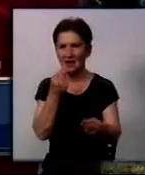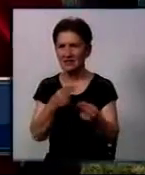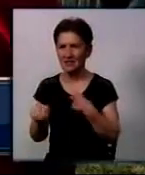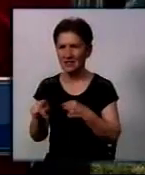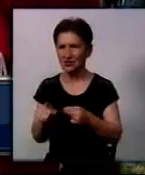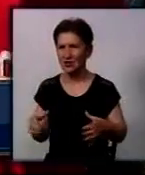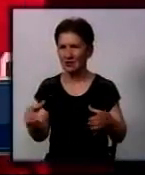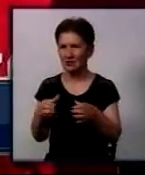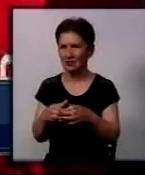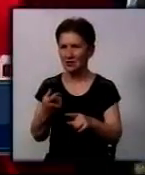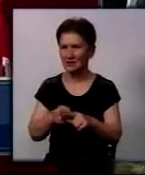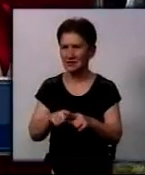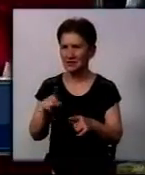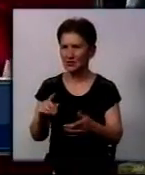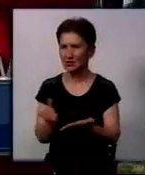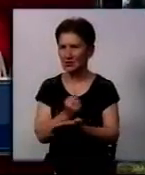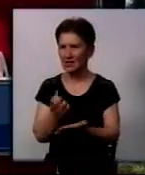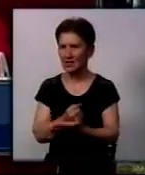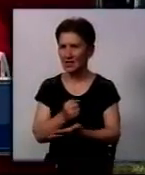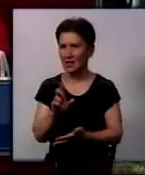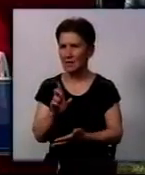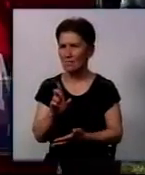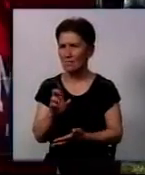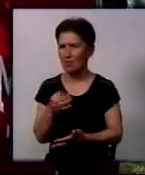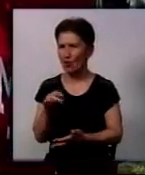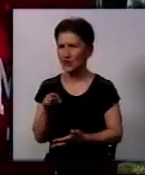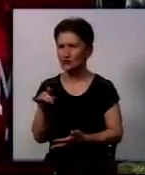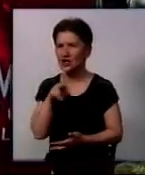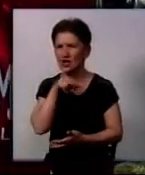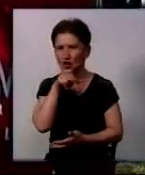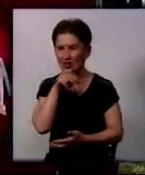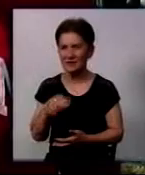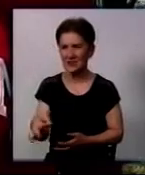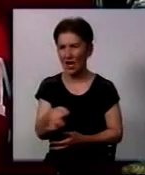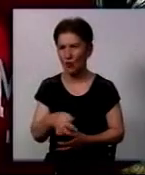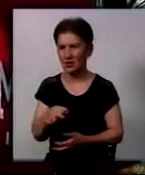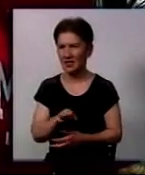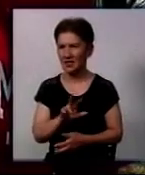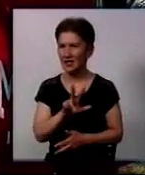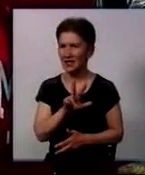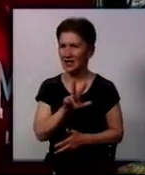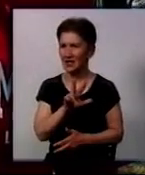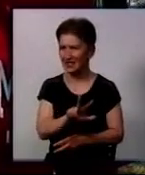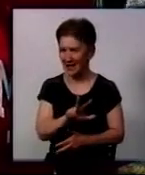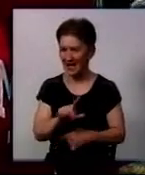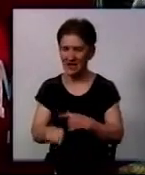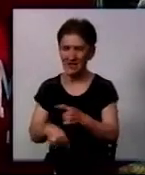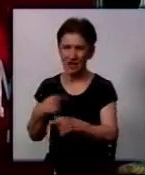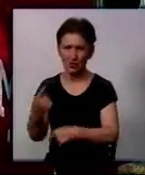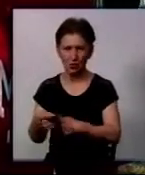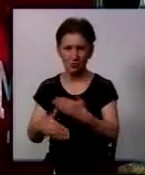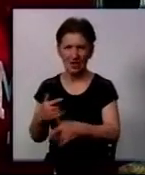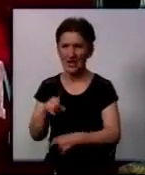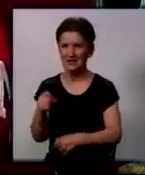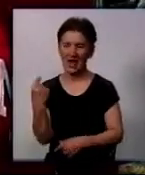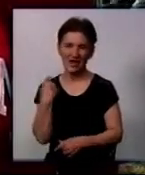турніру, який здобув Костащук Андрій з Чернівецької області, три наступні позиції були за